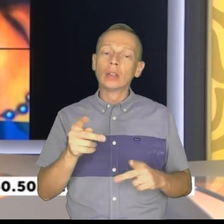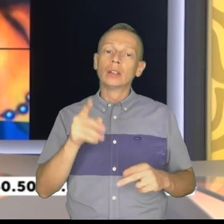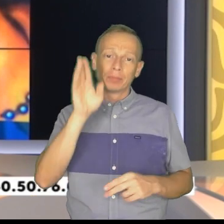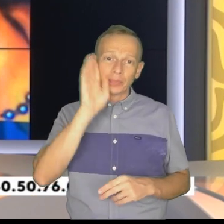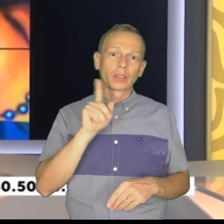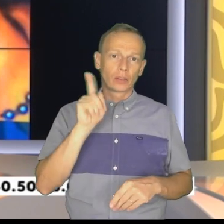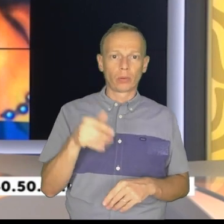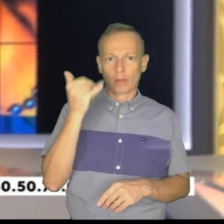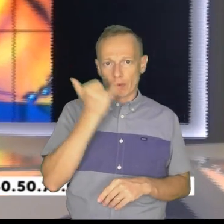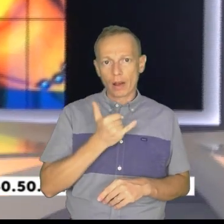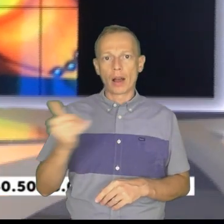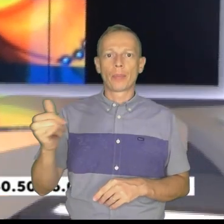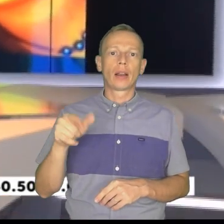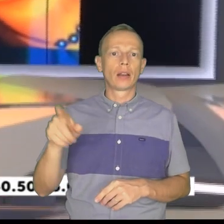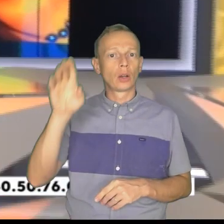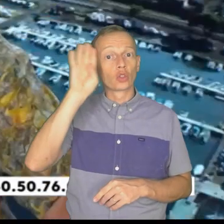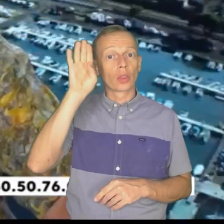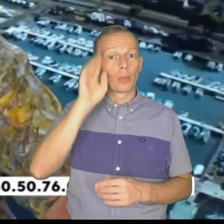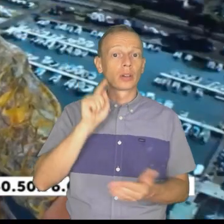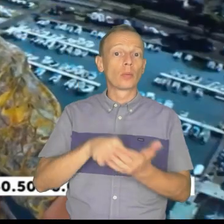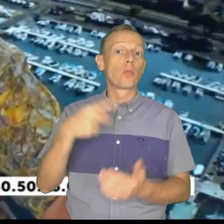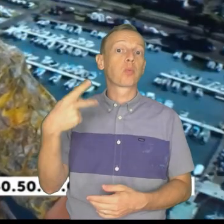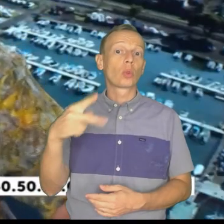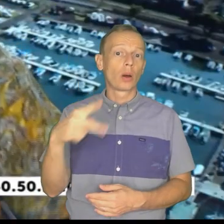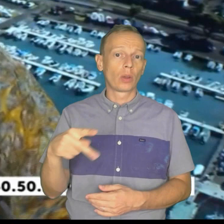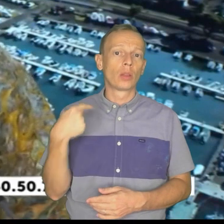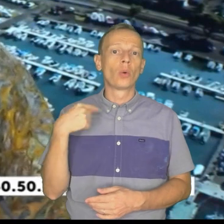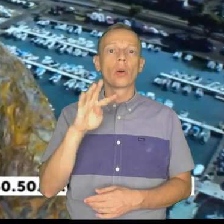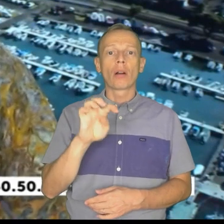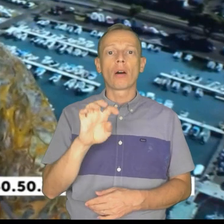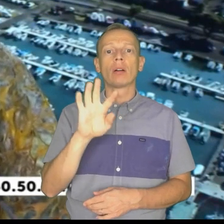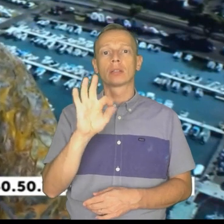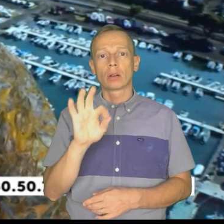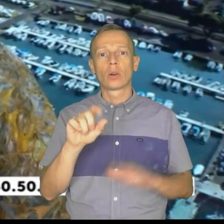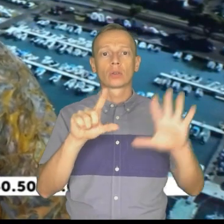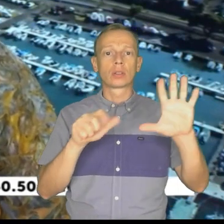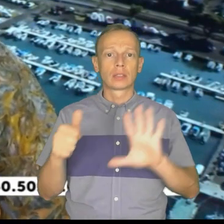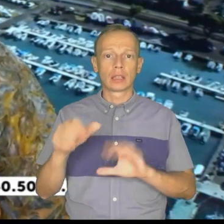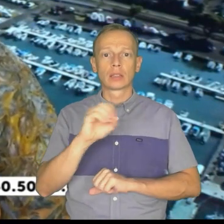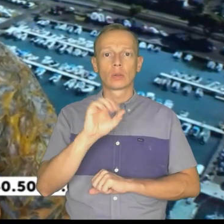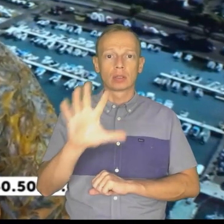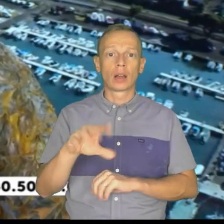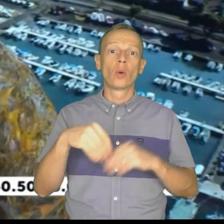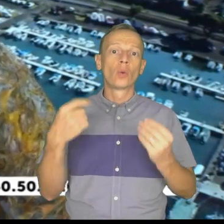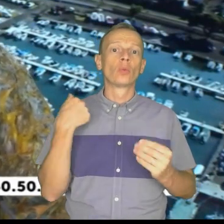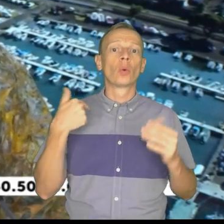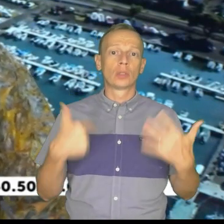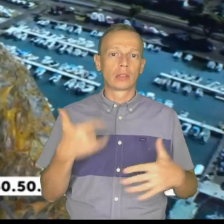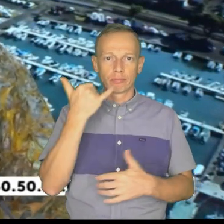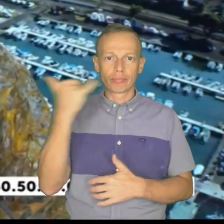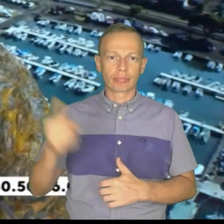renseignements la concernant est invitée à contacter la brigade de la gendarmerie de Punavia au 40 50 76 05 ou